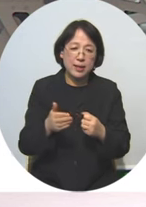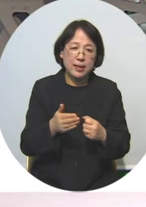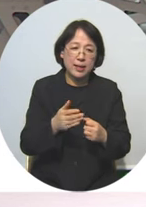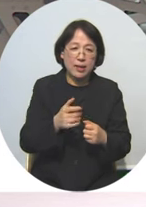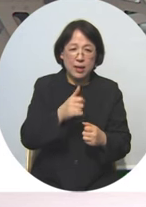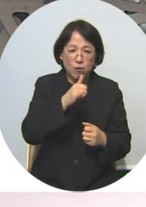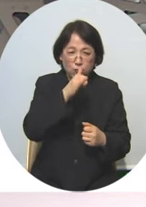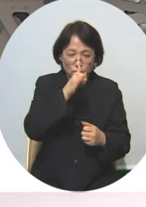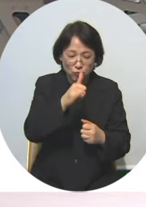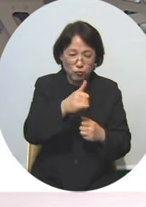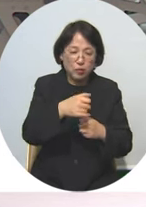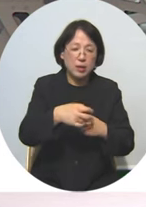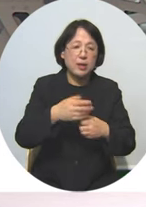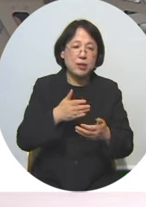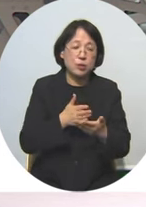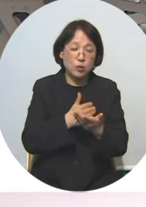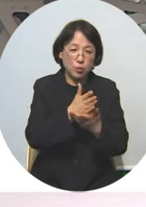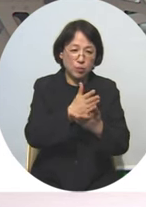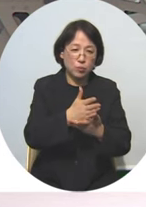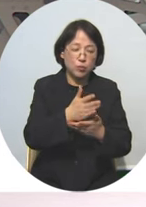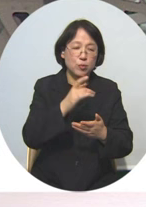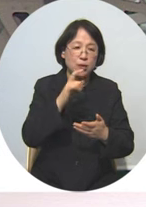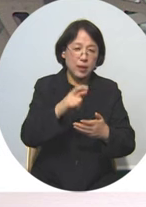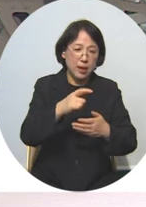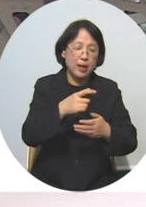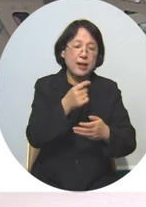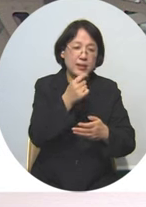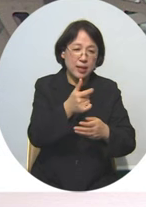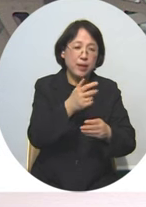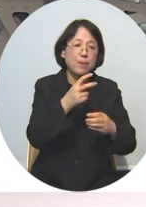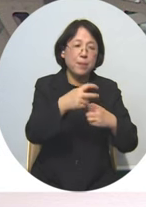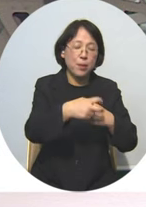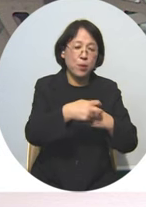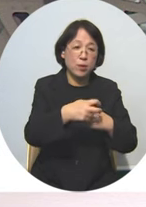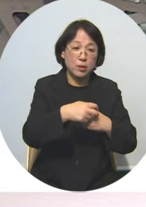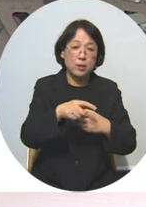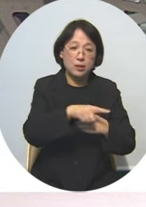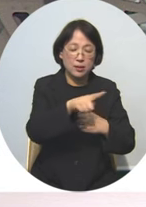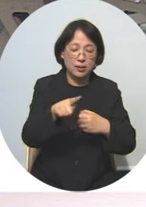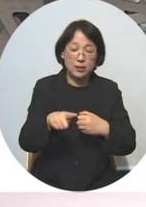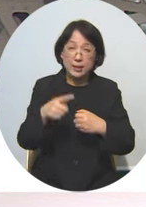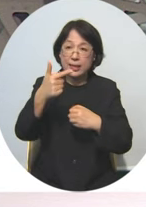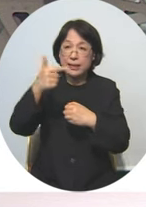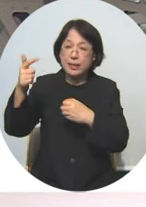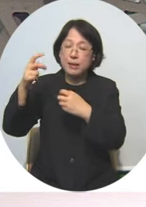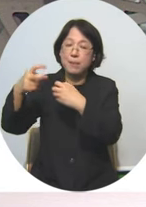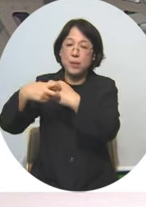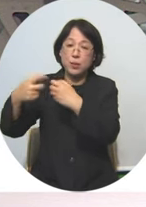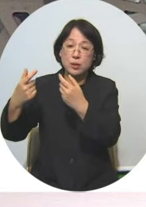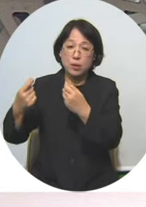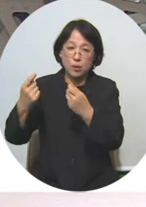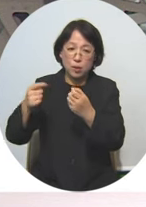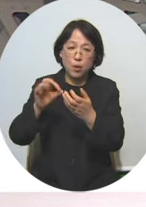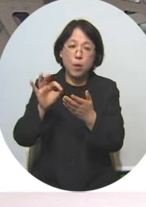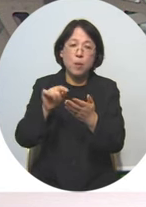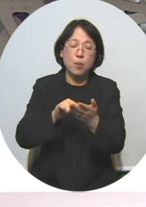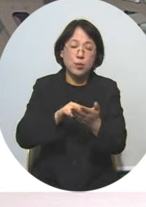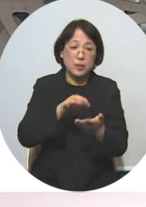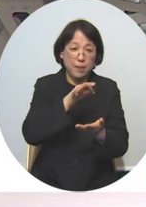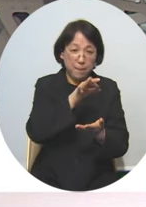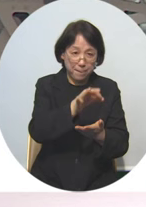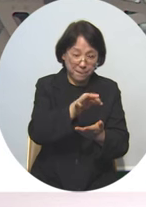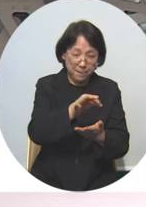정부는 전문성을 갖춘 강소 병원들이 대형 병원만큼 보상을 받을 수 있도록 수가 체계를 개선한다는